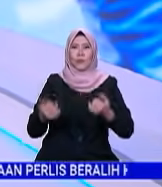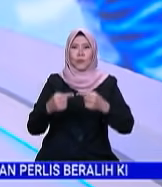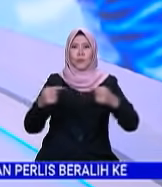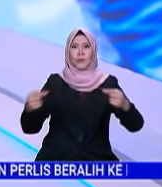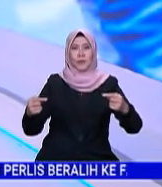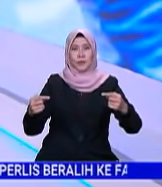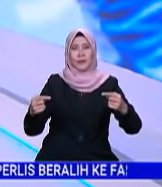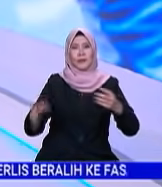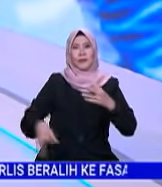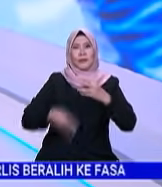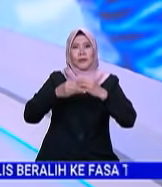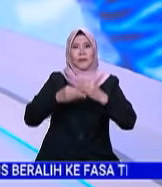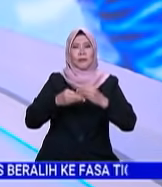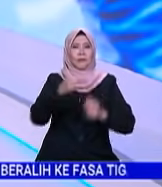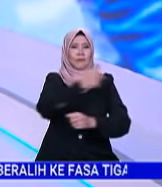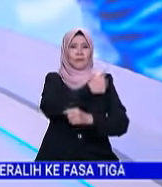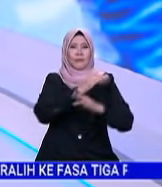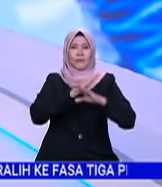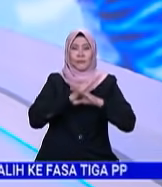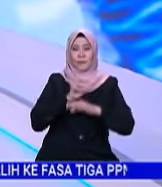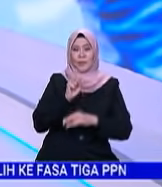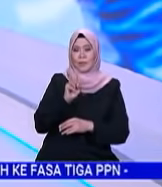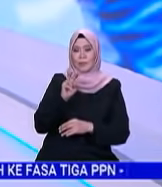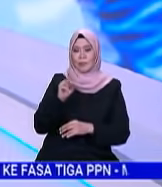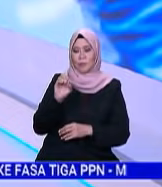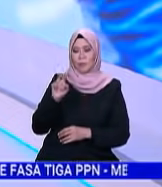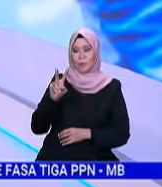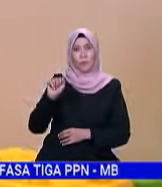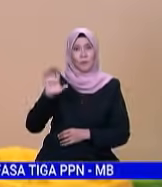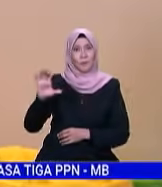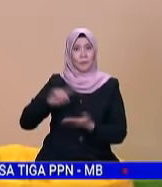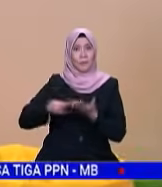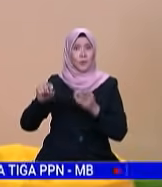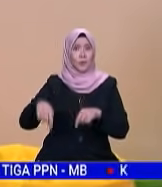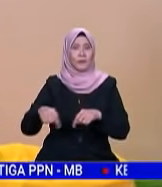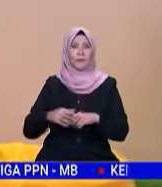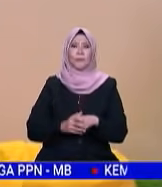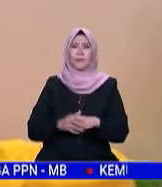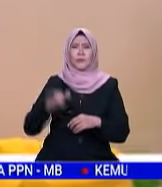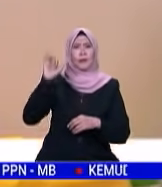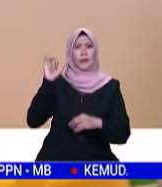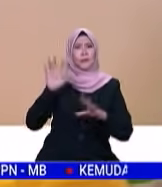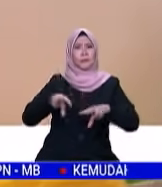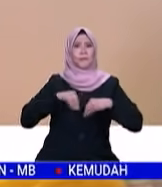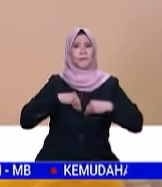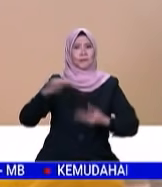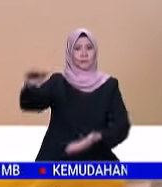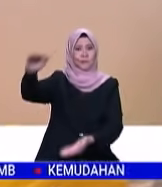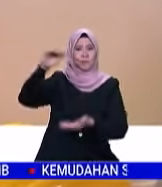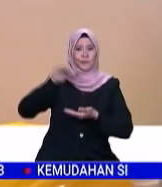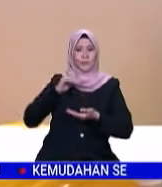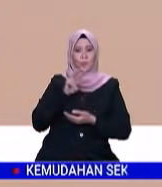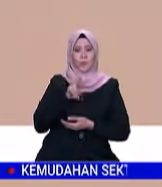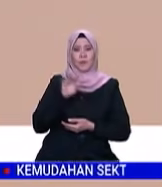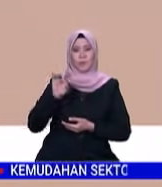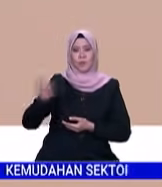keputusan mengenai tambahan vaksin Sinovac minggu ini. Sehingga semalam, negara sudah menerima